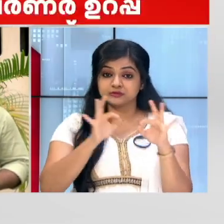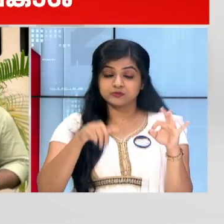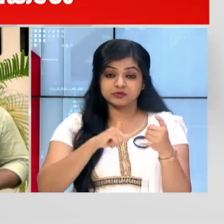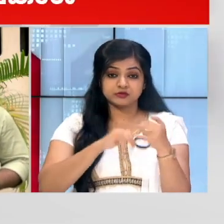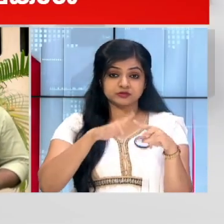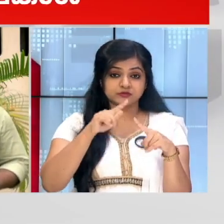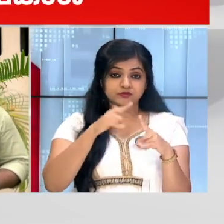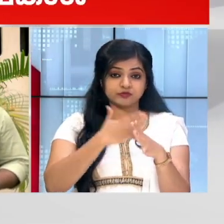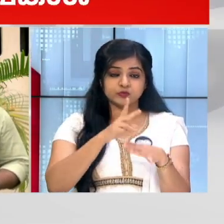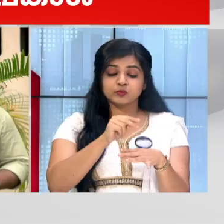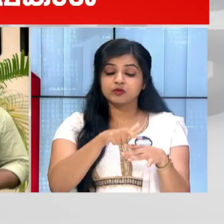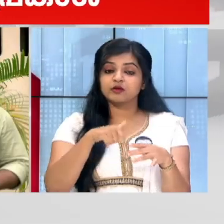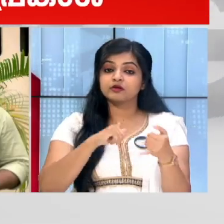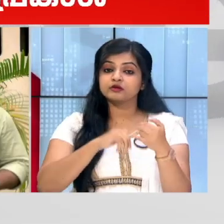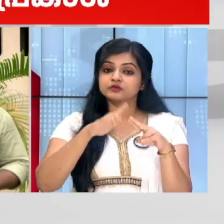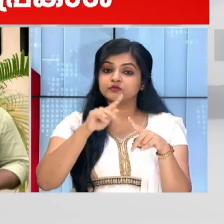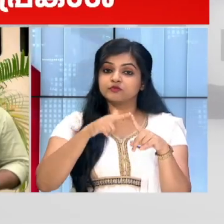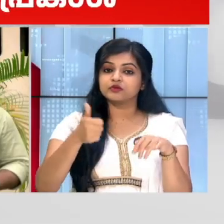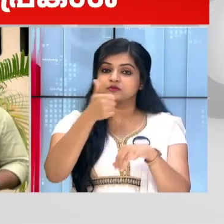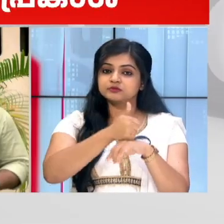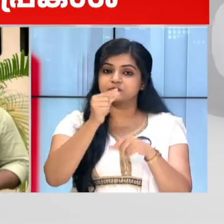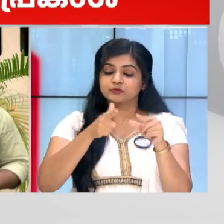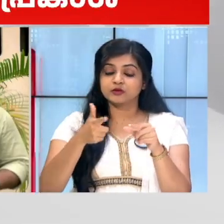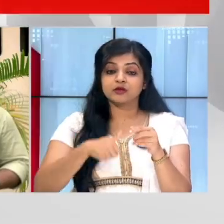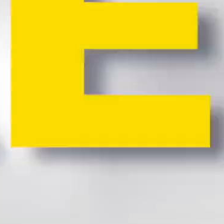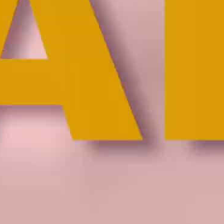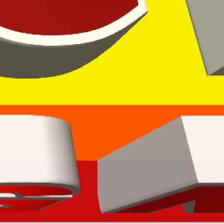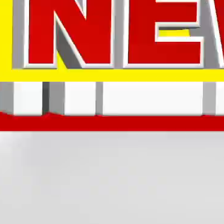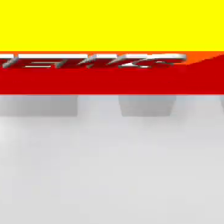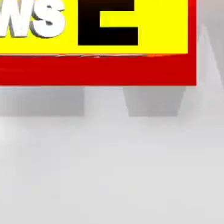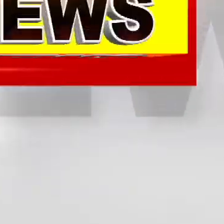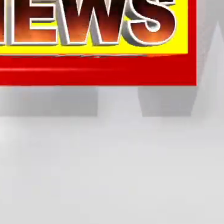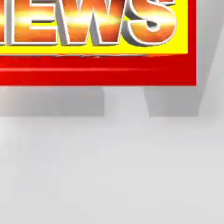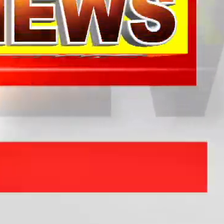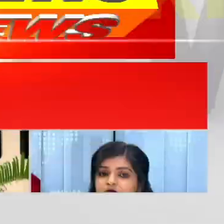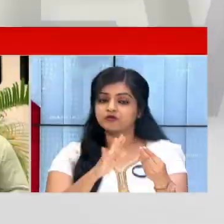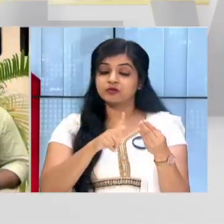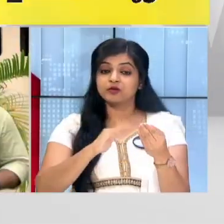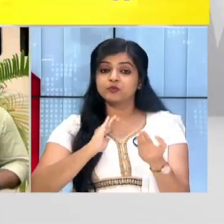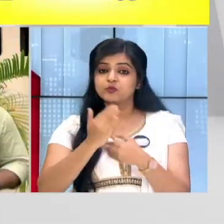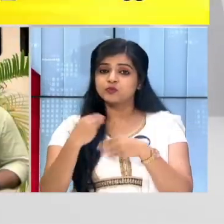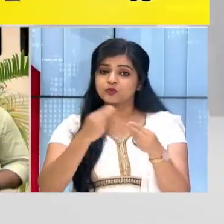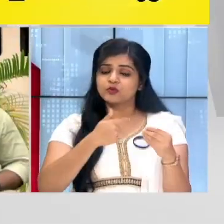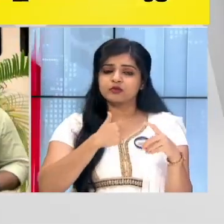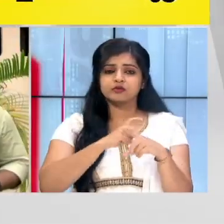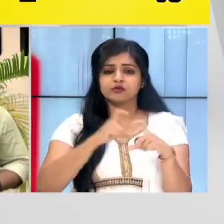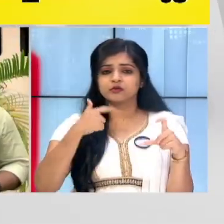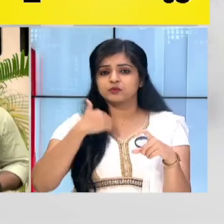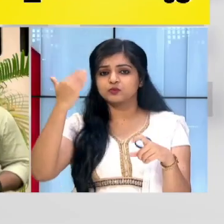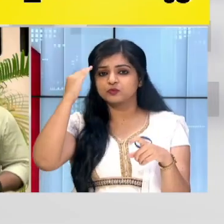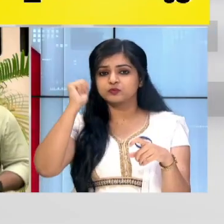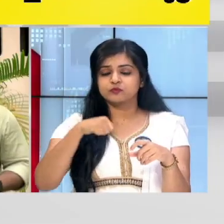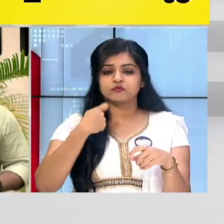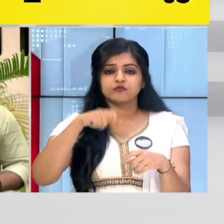ഭാരവാഹികളാണ്. അവർ എവിടെ പോയി എന്ന് നേതാക്കൾക്കറിയാം. നേതാക്കളാണ് അവരെ സംരക്ഷിക്കുന്നത്. പ്രതികളെ അവർ സംരക്ഷിക്കുകയാണെന്നുള്ള കാര്യം തനിക്ക് വ്യക്തമായി തന്നെ അറിയാം എന്നാണ് അദ്ദേഹം